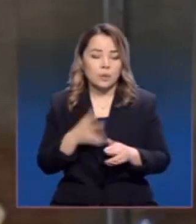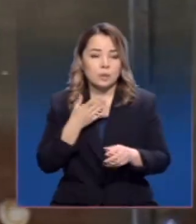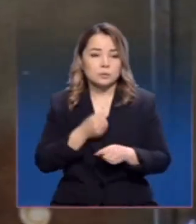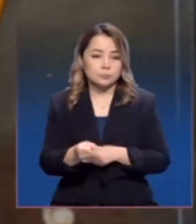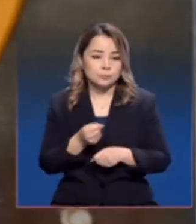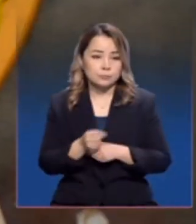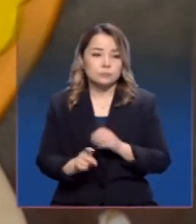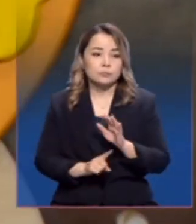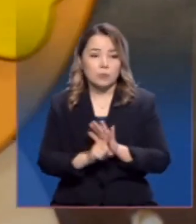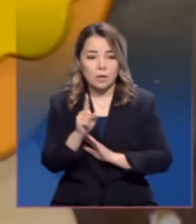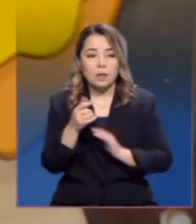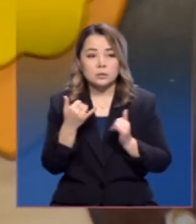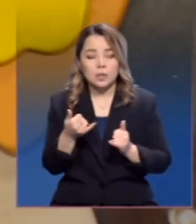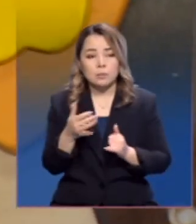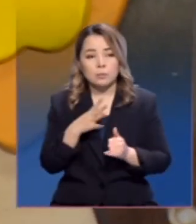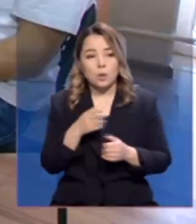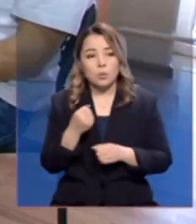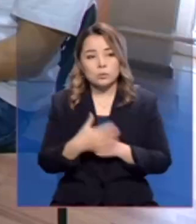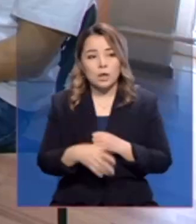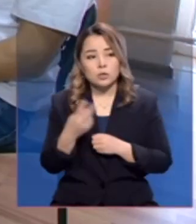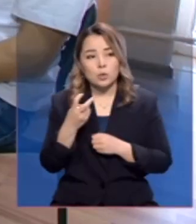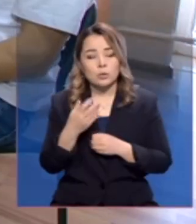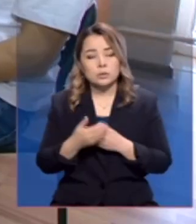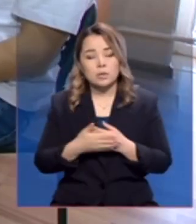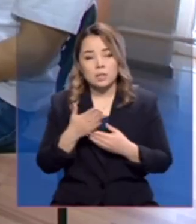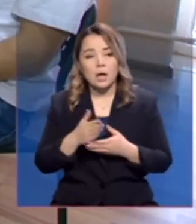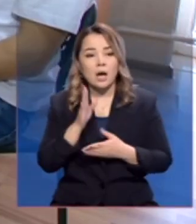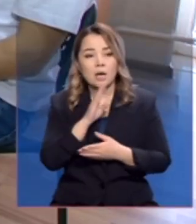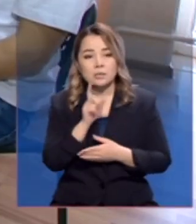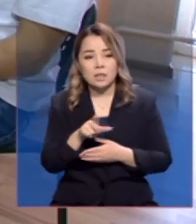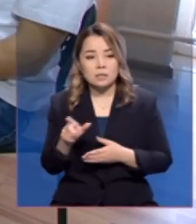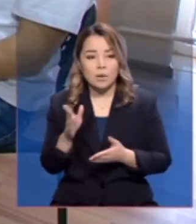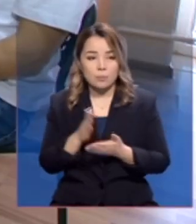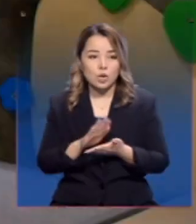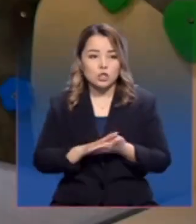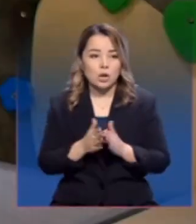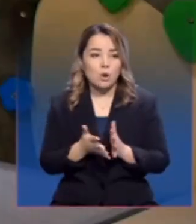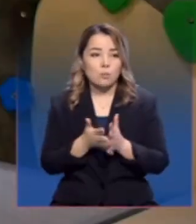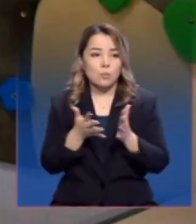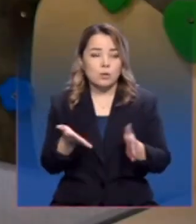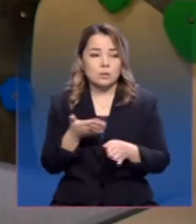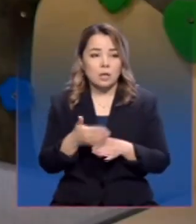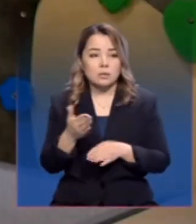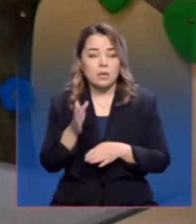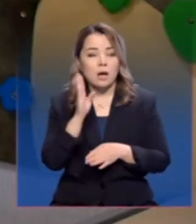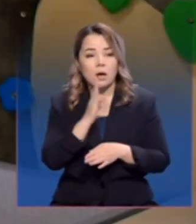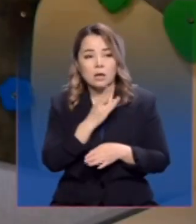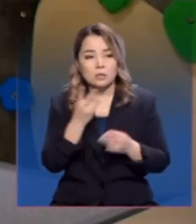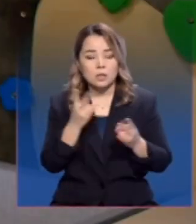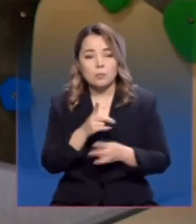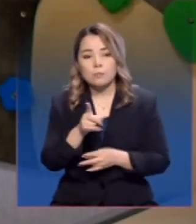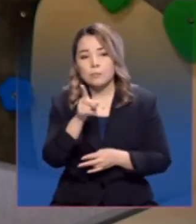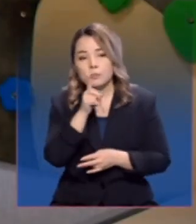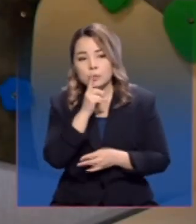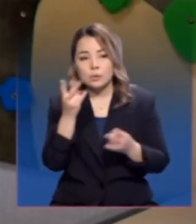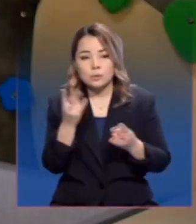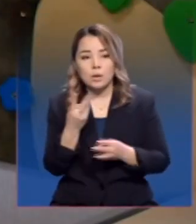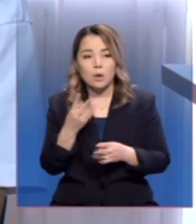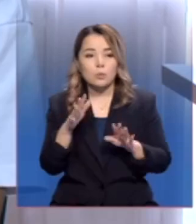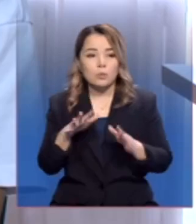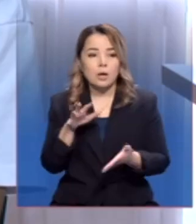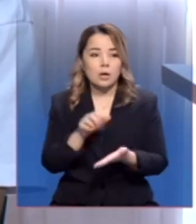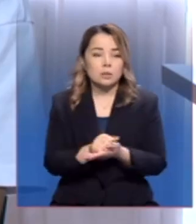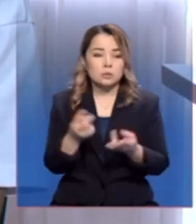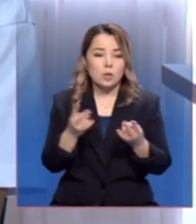көтерді. Орталыққа жылына орта есеппен 200 әйел келеді. Басым көпшілігінде осындай жағдай. Сен әйелсің, әйел адам екінші орында болу